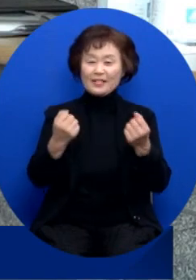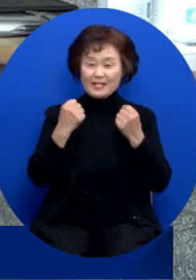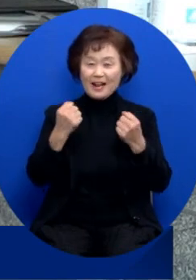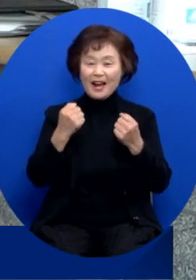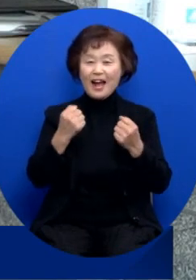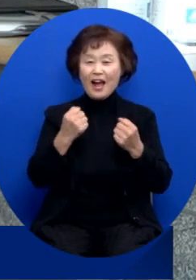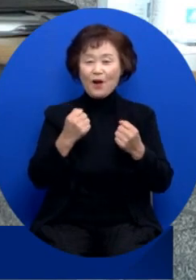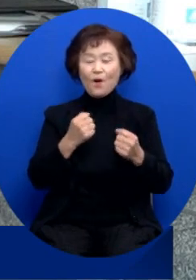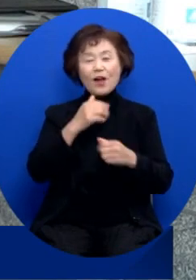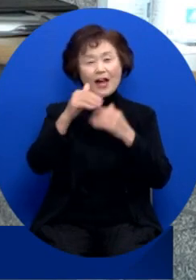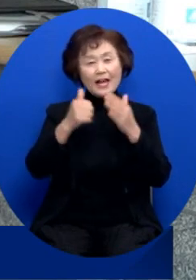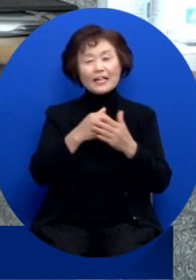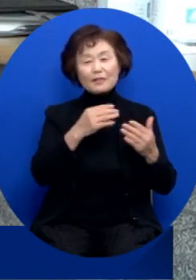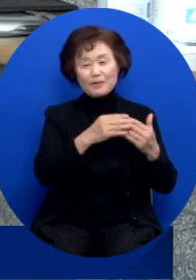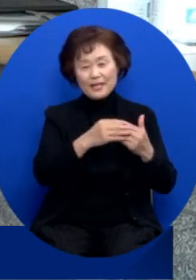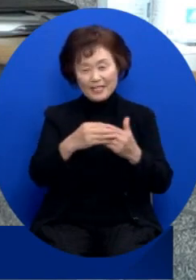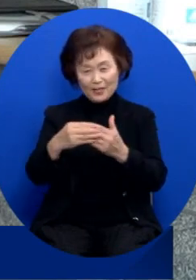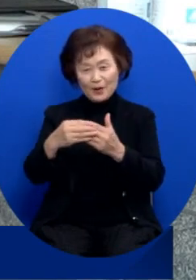무탈하게 하나님의